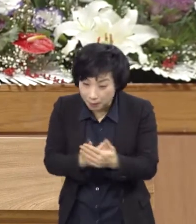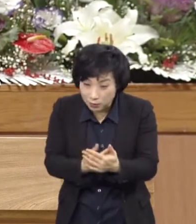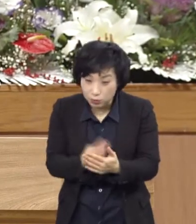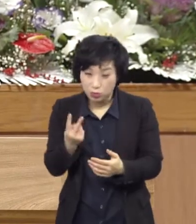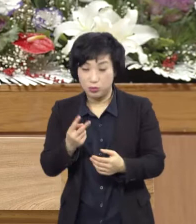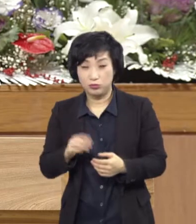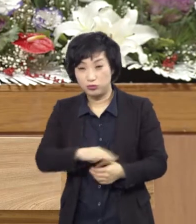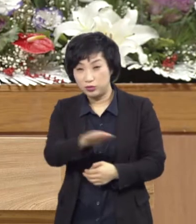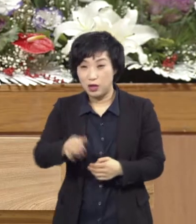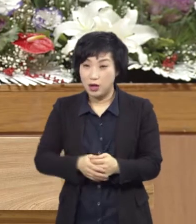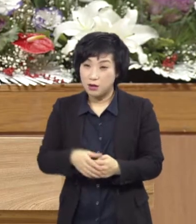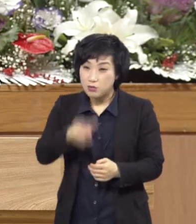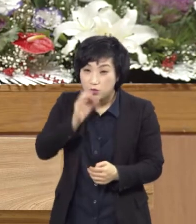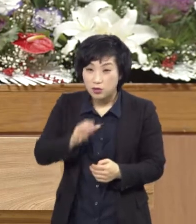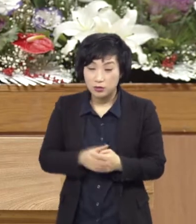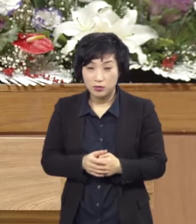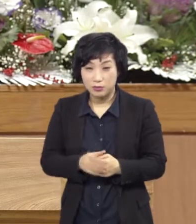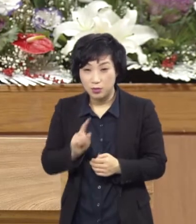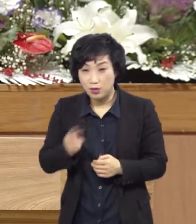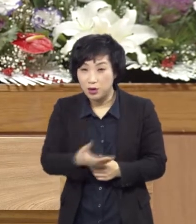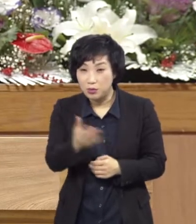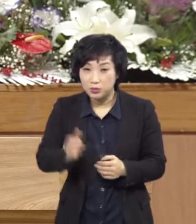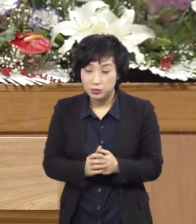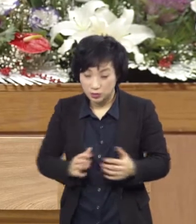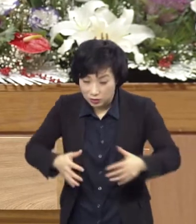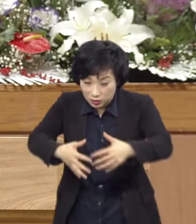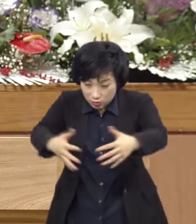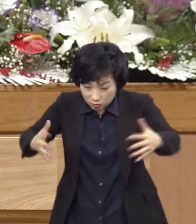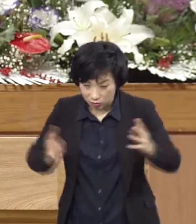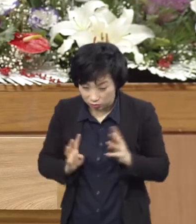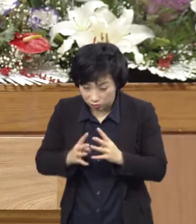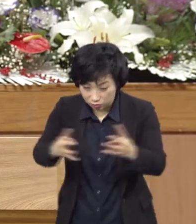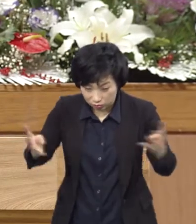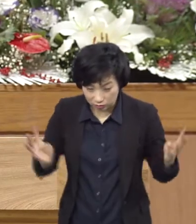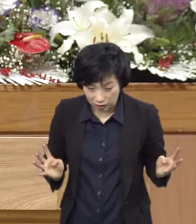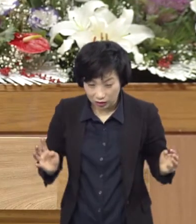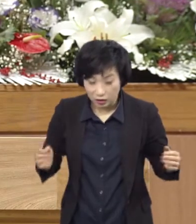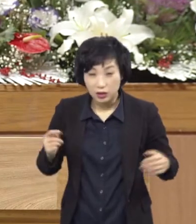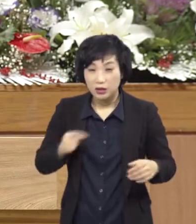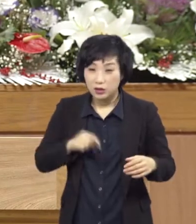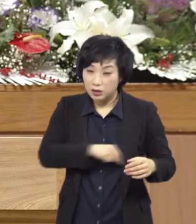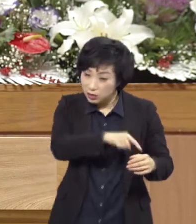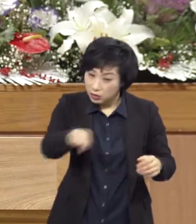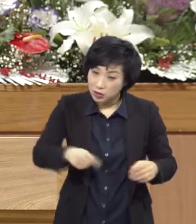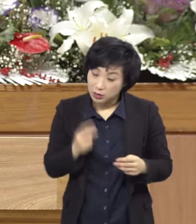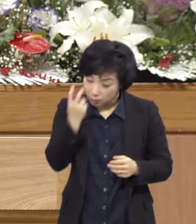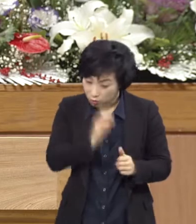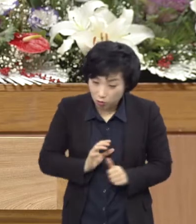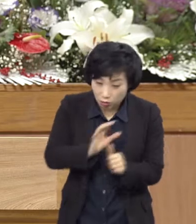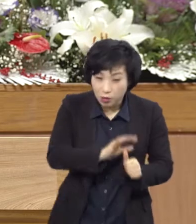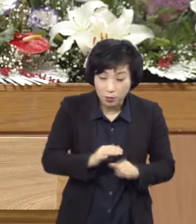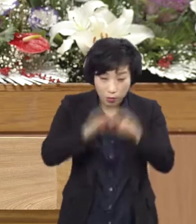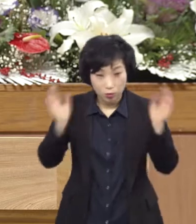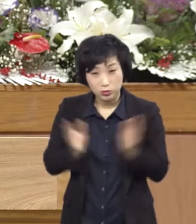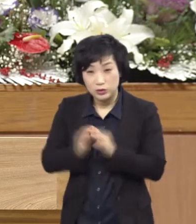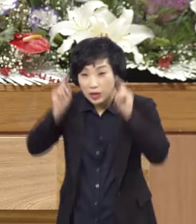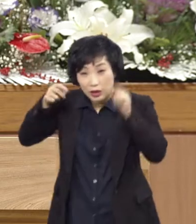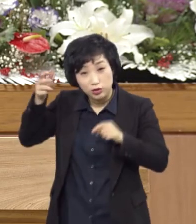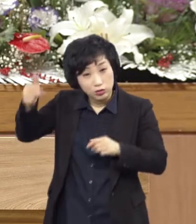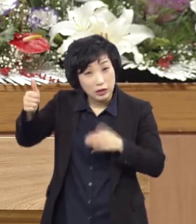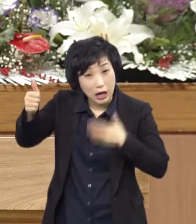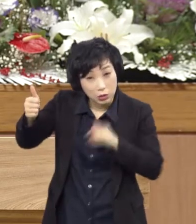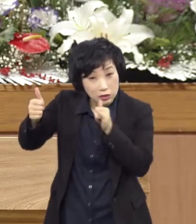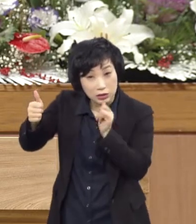먹는지, 어떻게 우리의 보호되는지 다 알지만 양 자신은 몰라요. 양이 얼마나